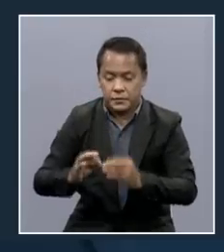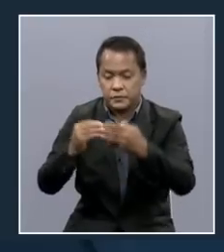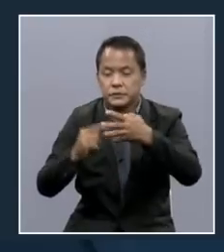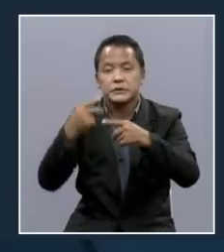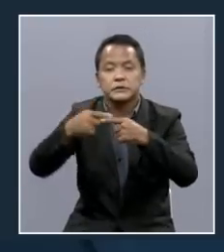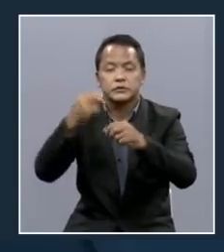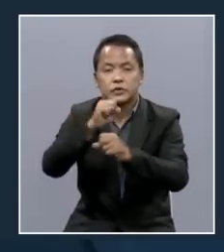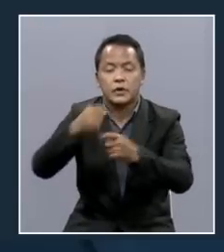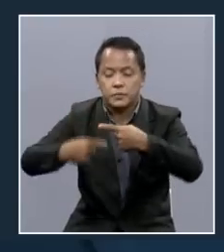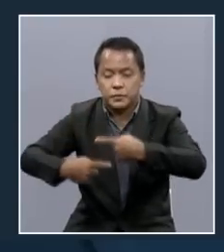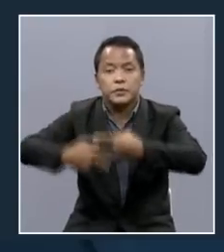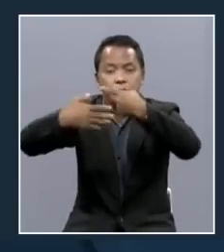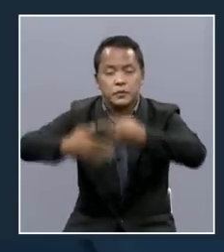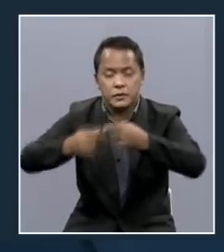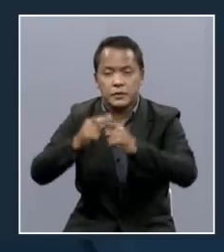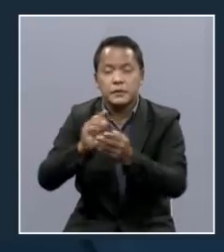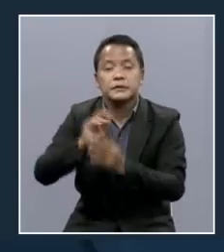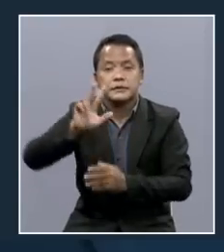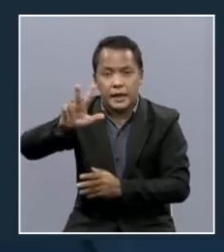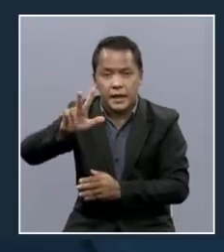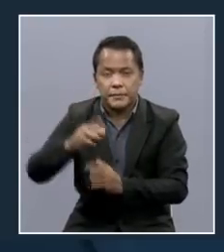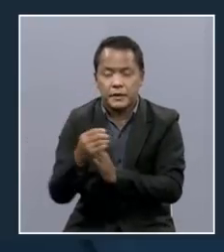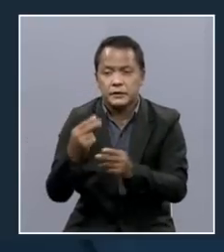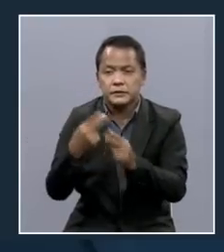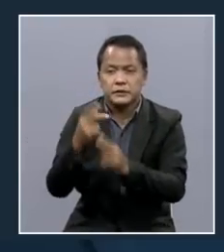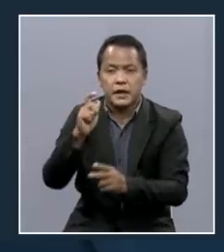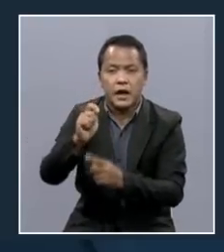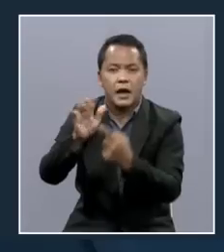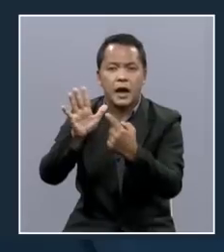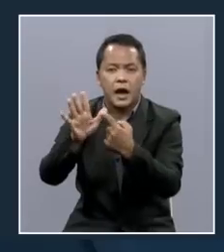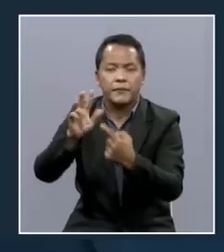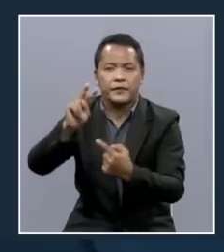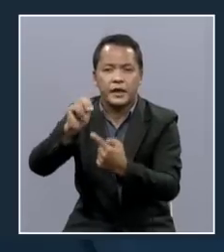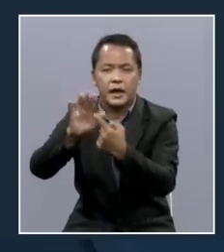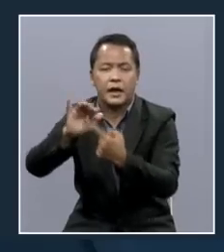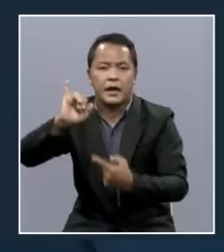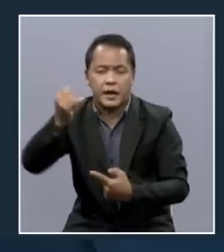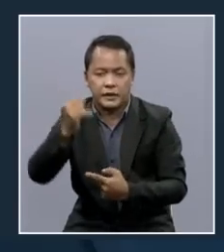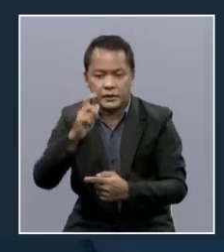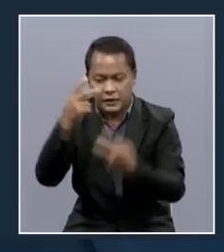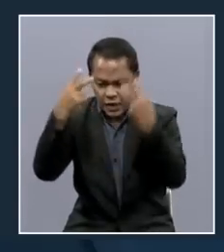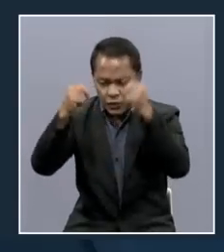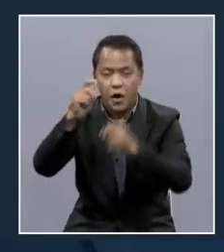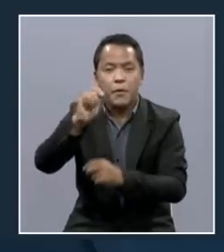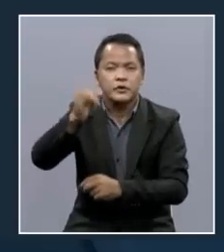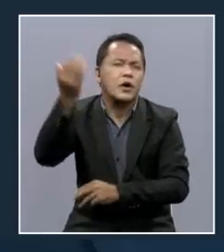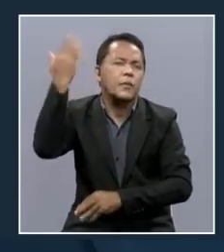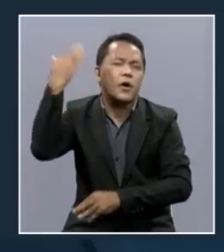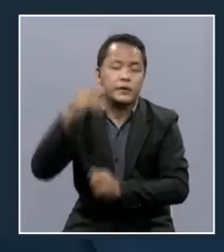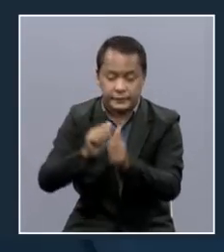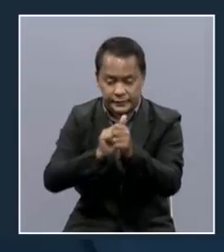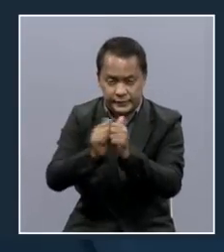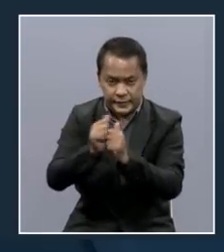รายชื่อในสมัยหน้าเขต 3คุณอำนาจพี่ชัยอดีตเลขานุการนายกอบจพะเยาที่จะลงแข่งกับคุณ